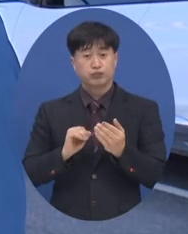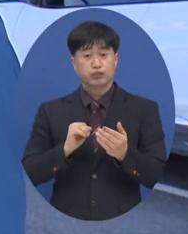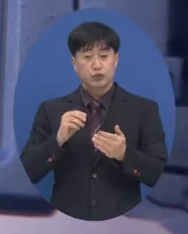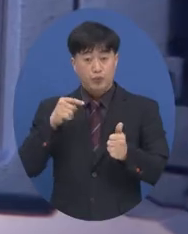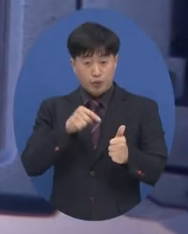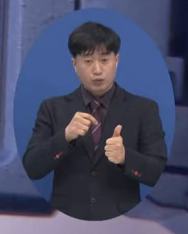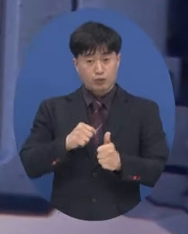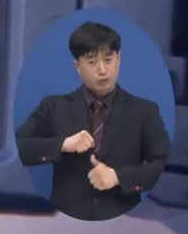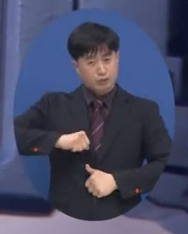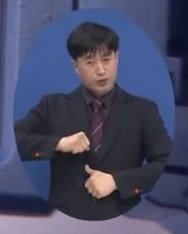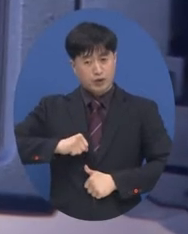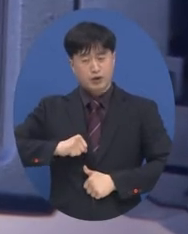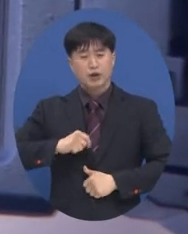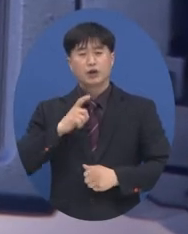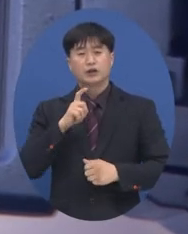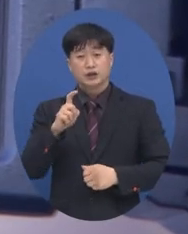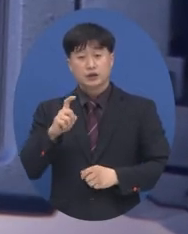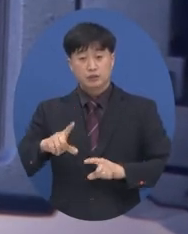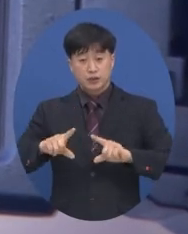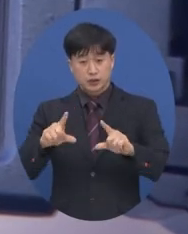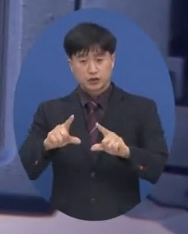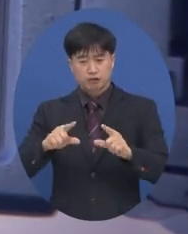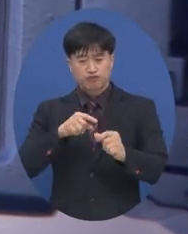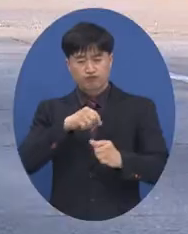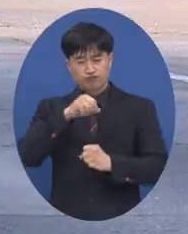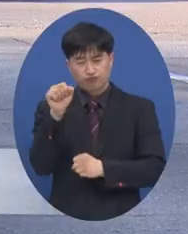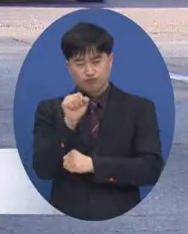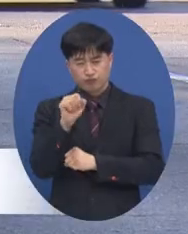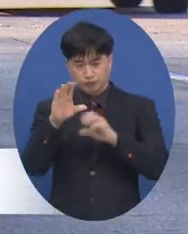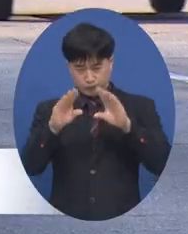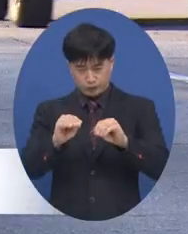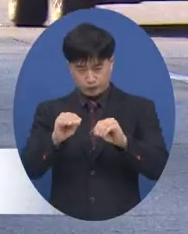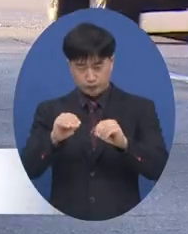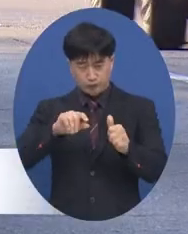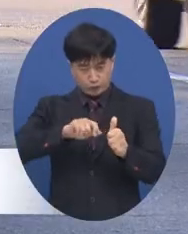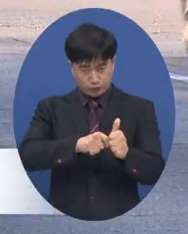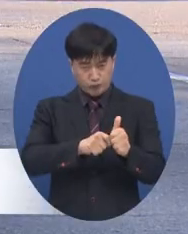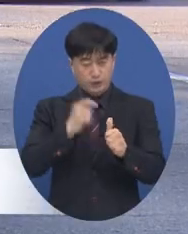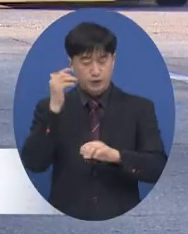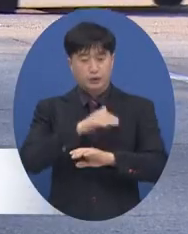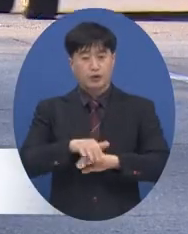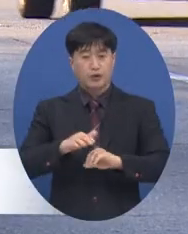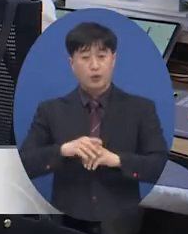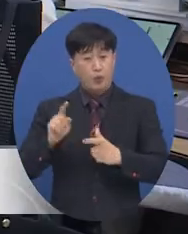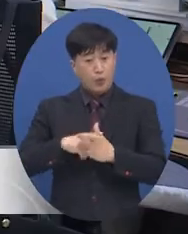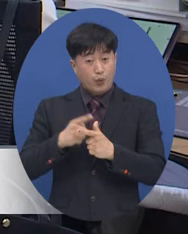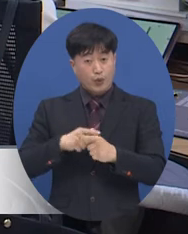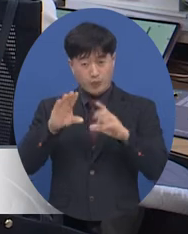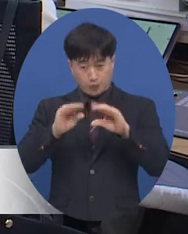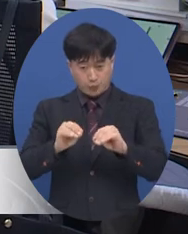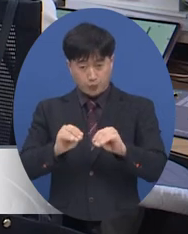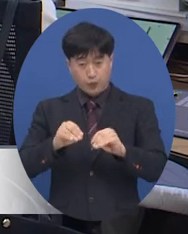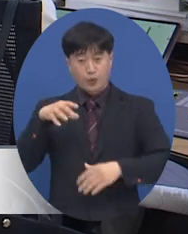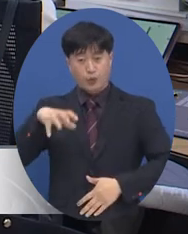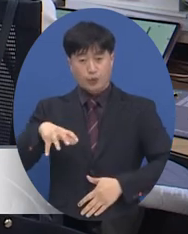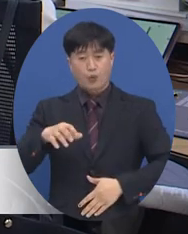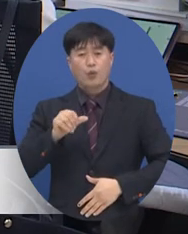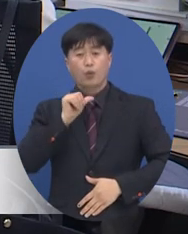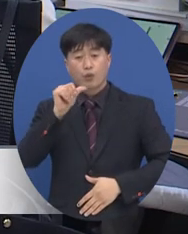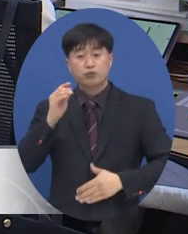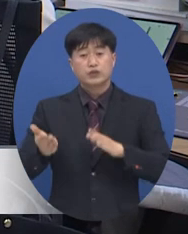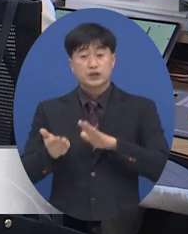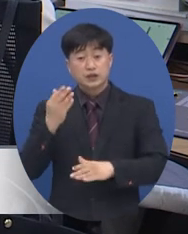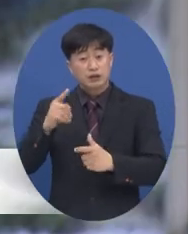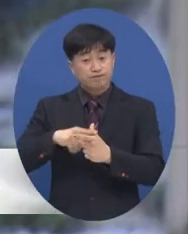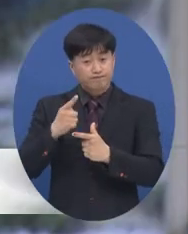대해선 10일 이내 운행 정지 처분을 내릴 방침. 또한 공회전 제한 지역에서 5분 이상 공회전할 경우